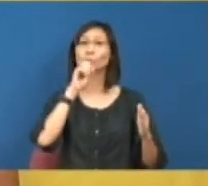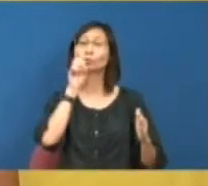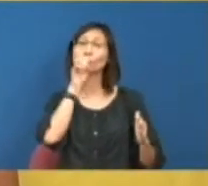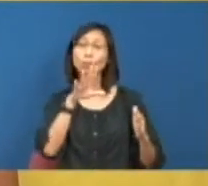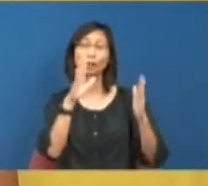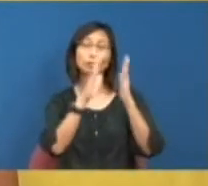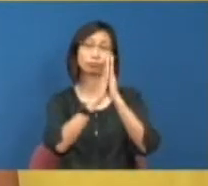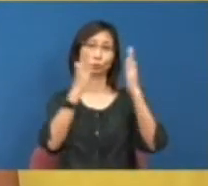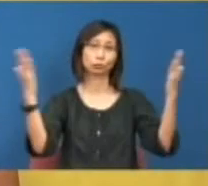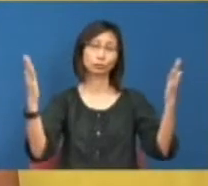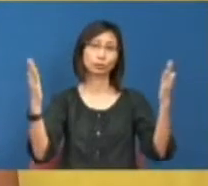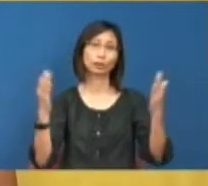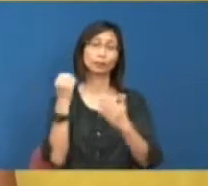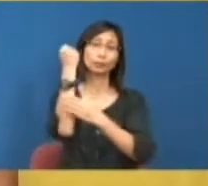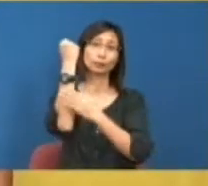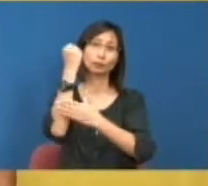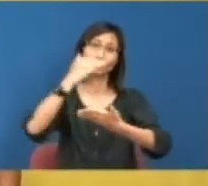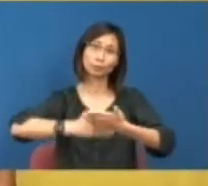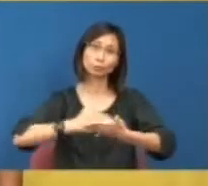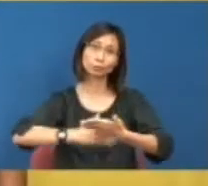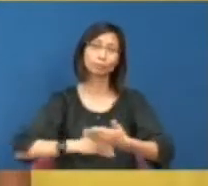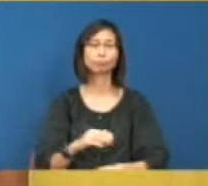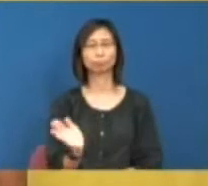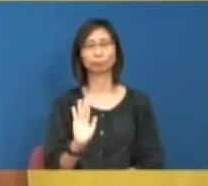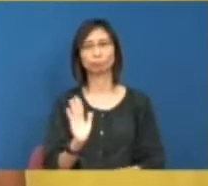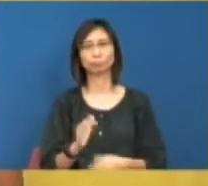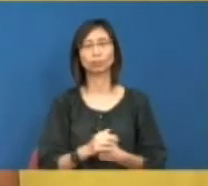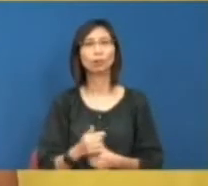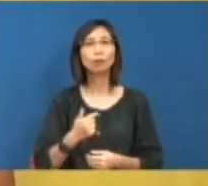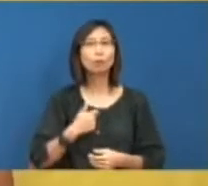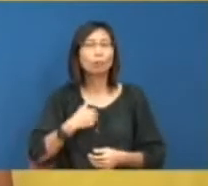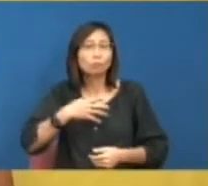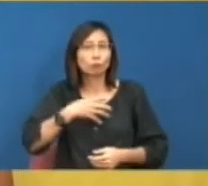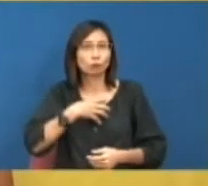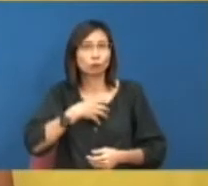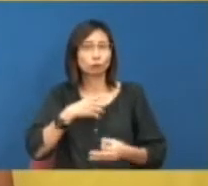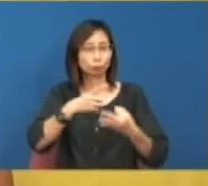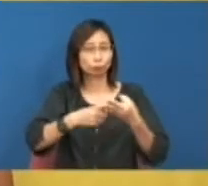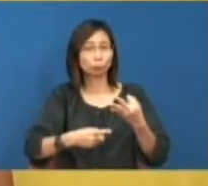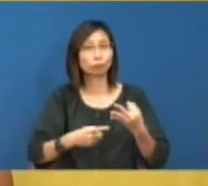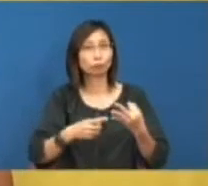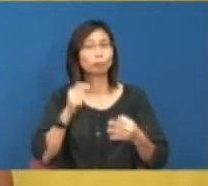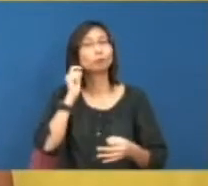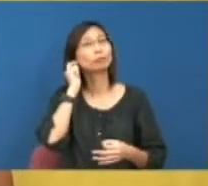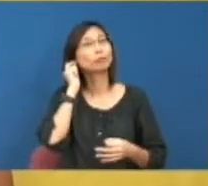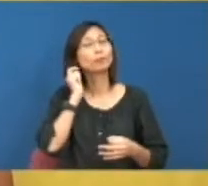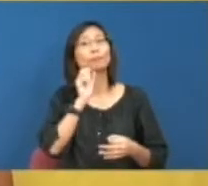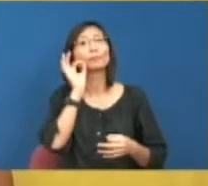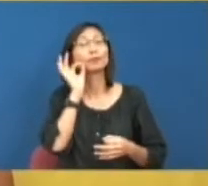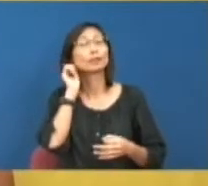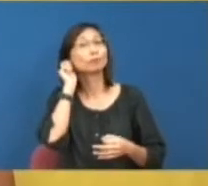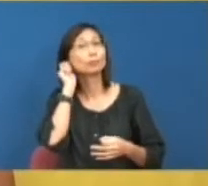咧係減少咗嘅，係咪？咁所以其實我覺得李慧玲講嘅嘢咧有啱有唔啱，即係其實如